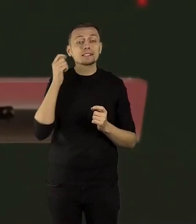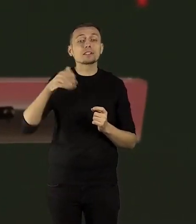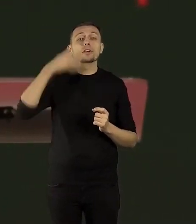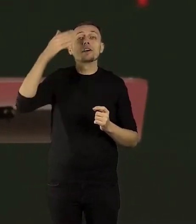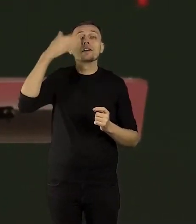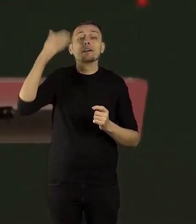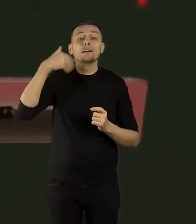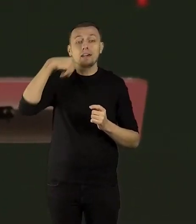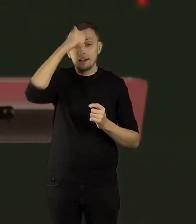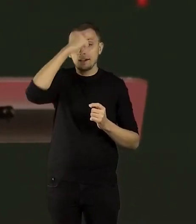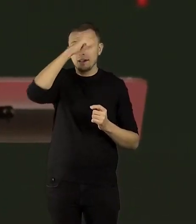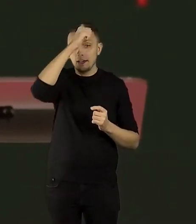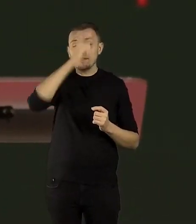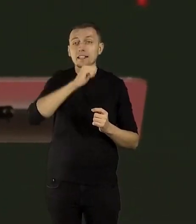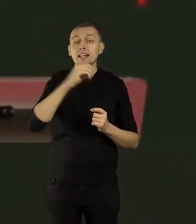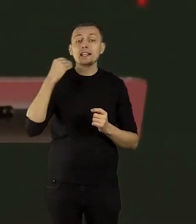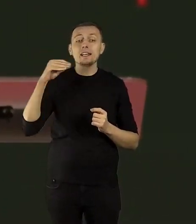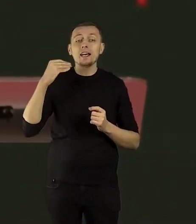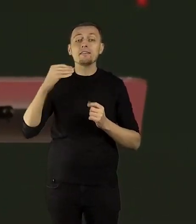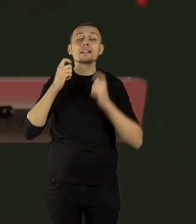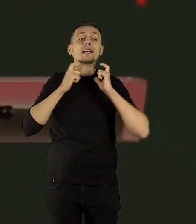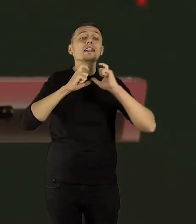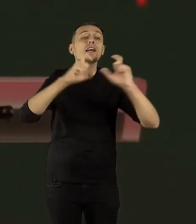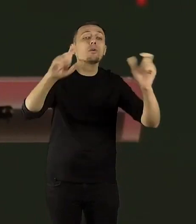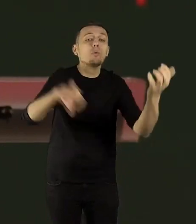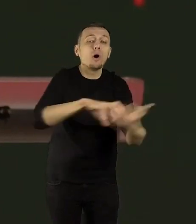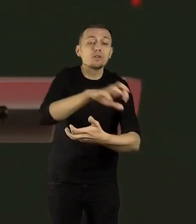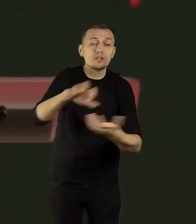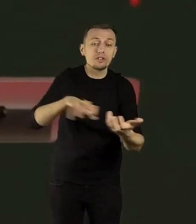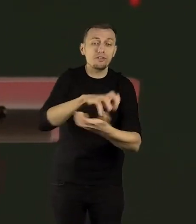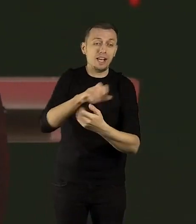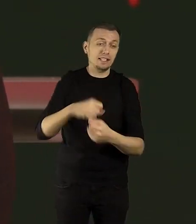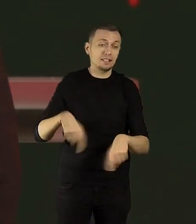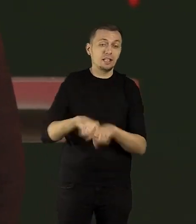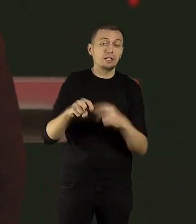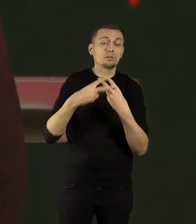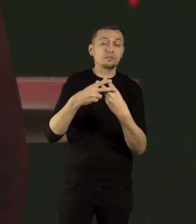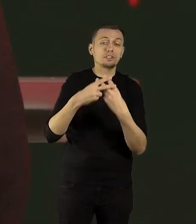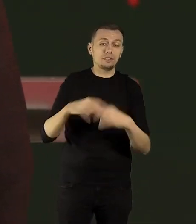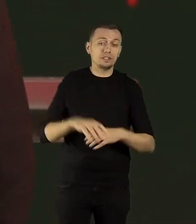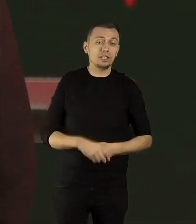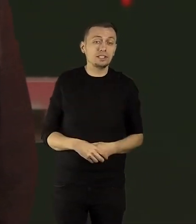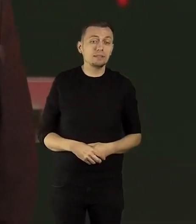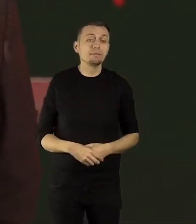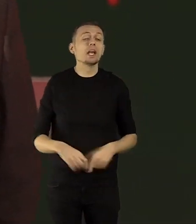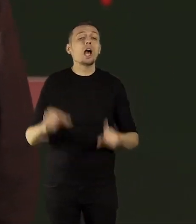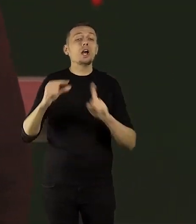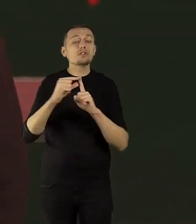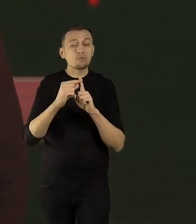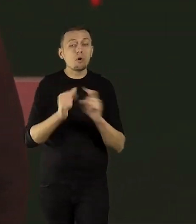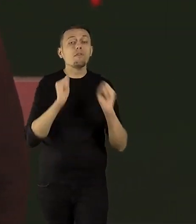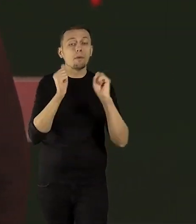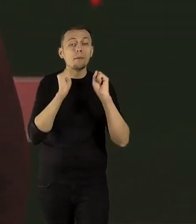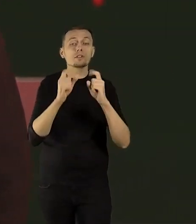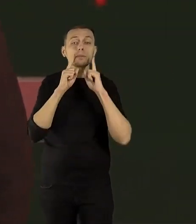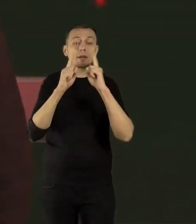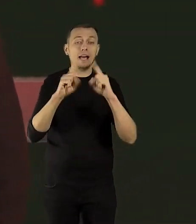więzień. Wiecie, naprawdę słowo ma moc. To jedno słowo ma moc. Jezus zmienia